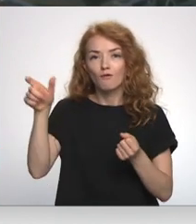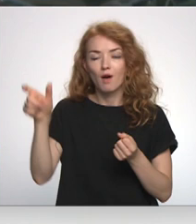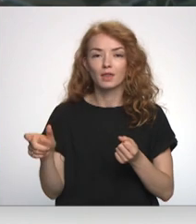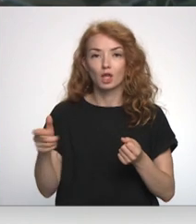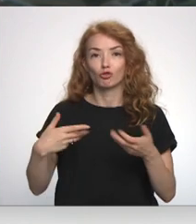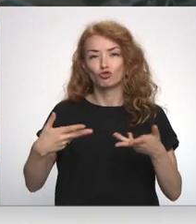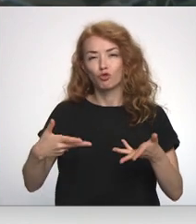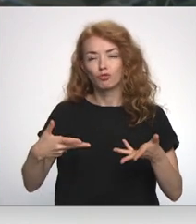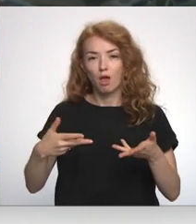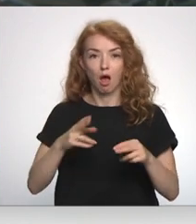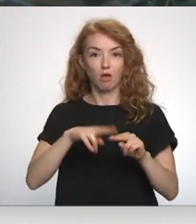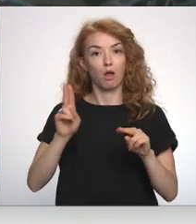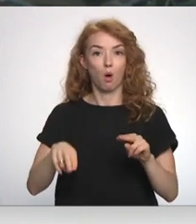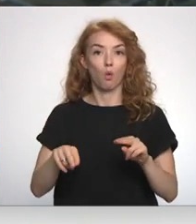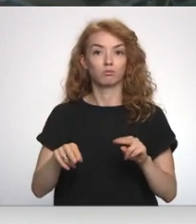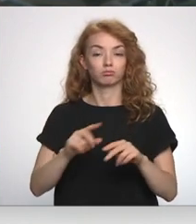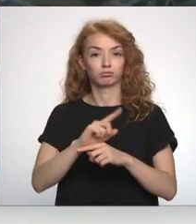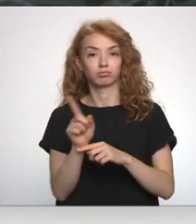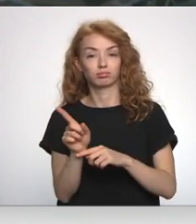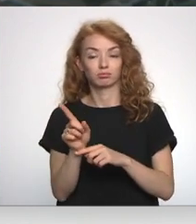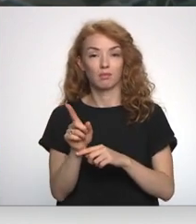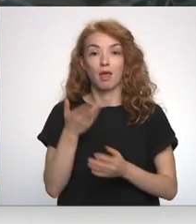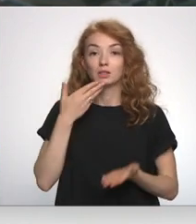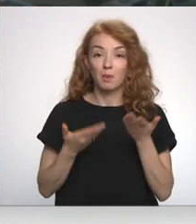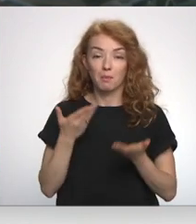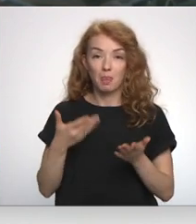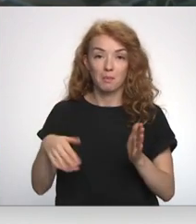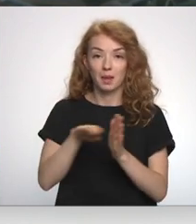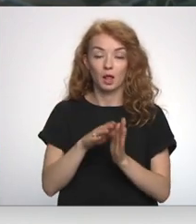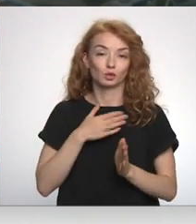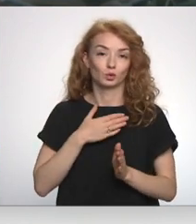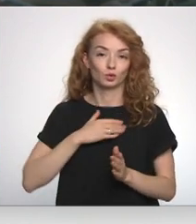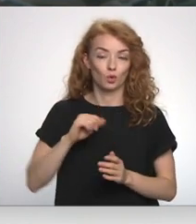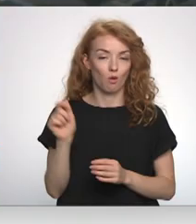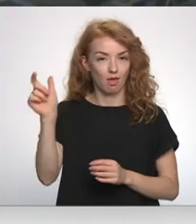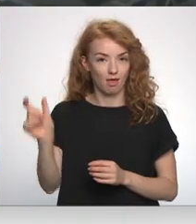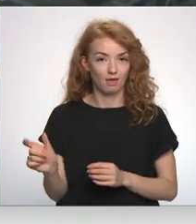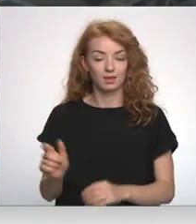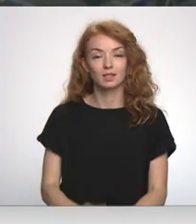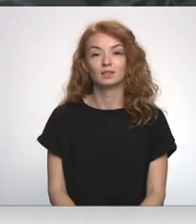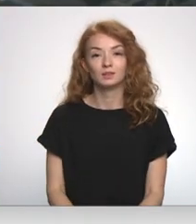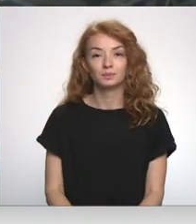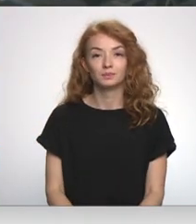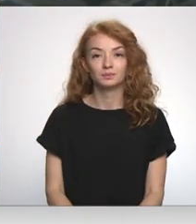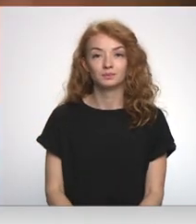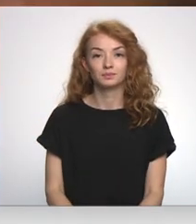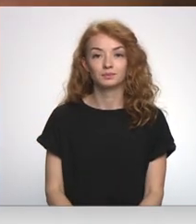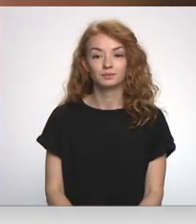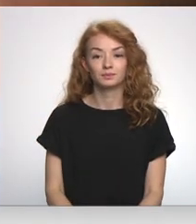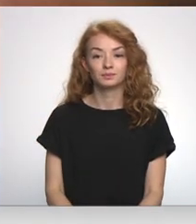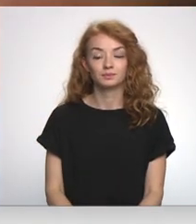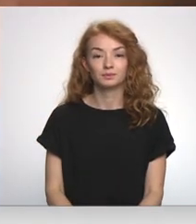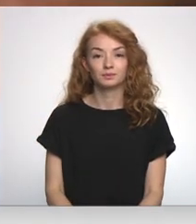ar atļauto braukšanas ātrumu? Nelielā eksperimentā pa Tallinas šoseju devās kolēģis Uldis Birziņš.